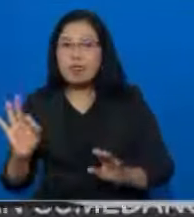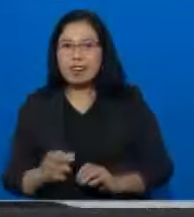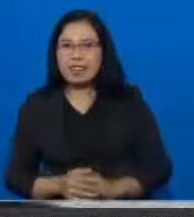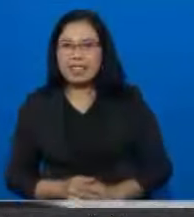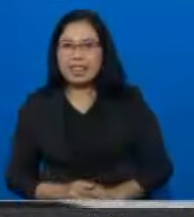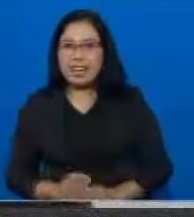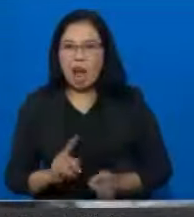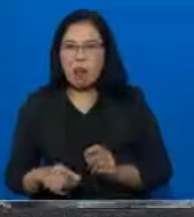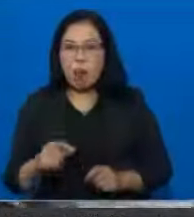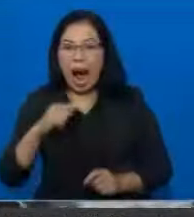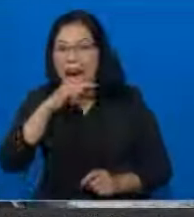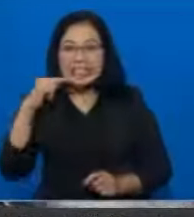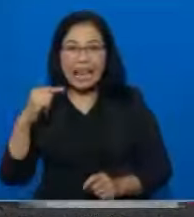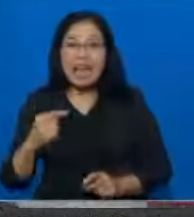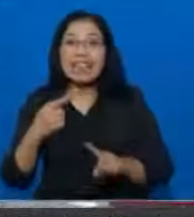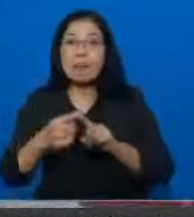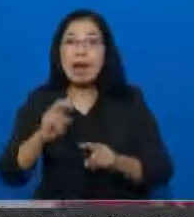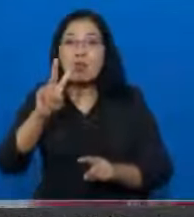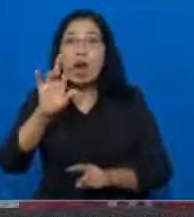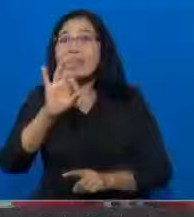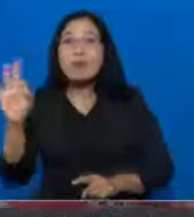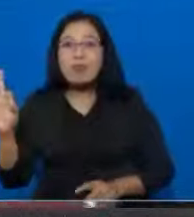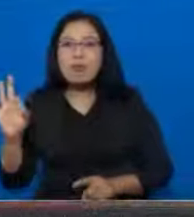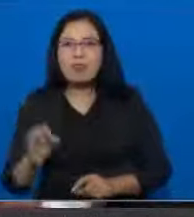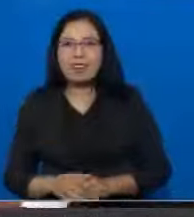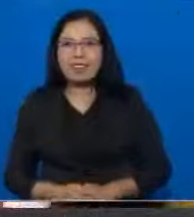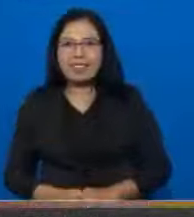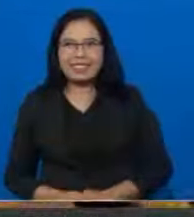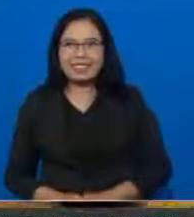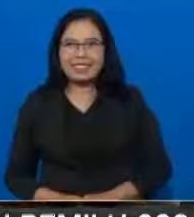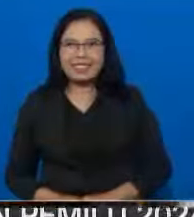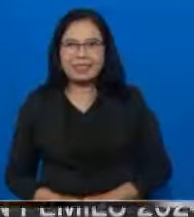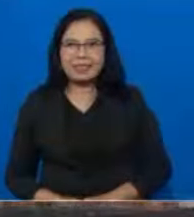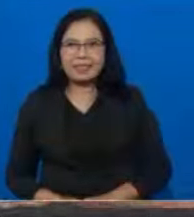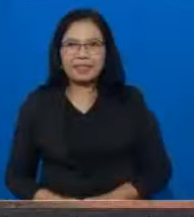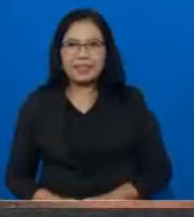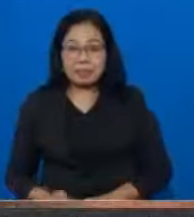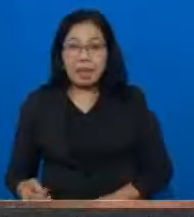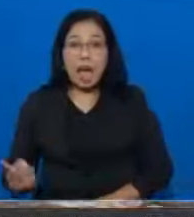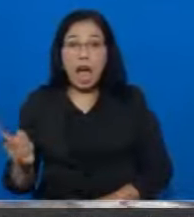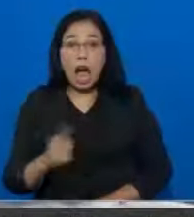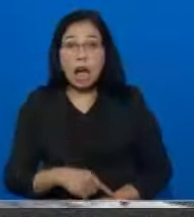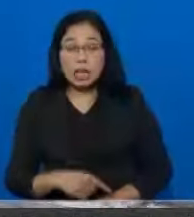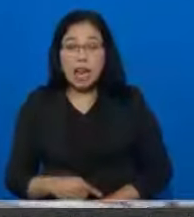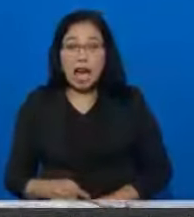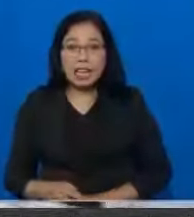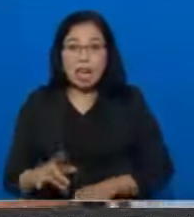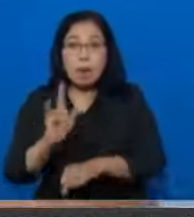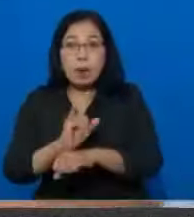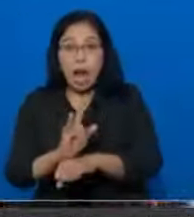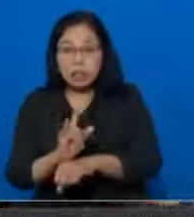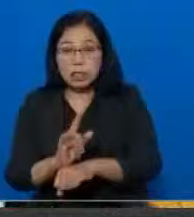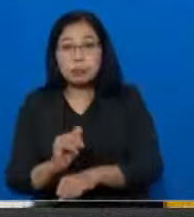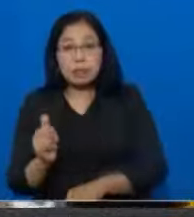mau pakai satay, tambah Rp2.000 ya. Dalam sehari, para pedagang bubur dari Tambun mampu menjual 100 sampai